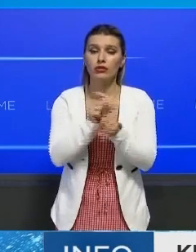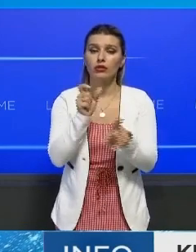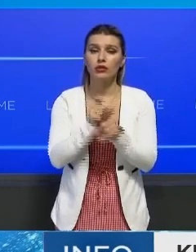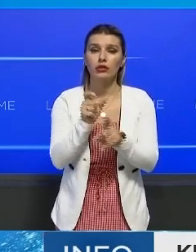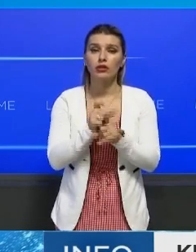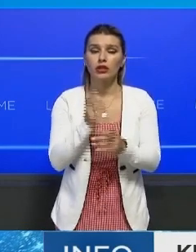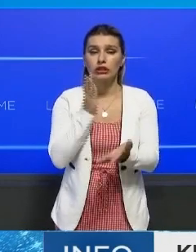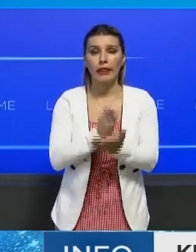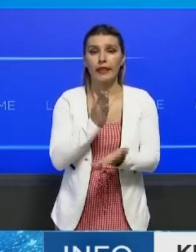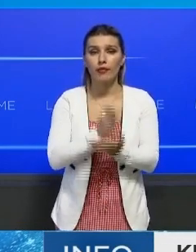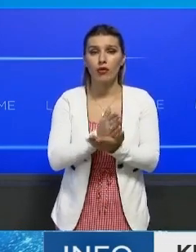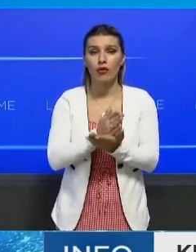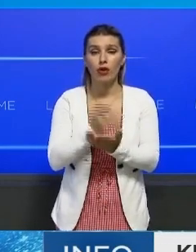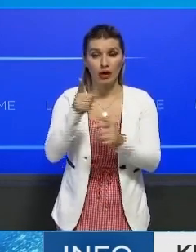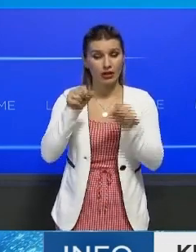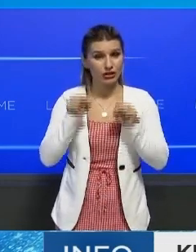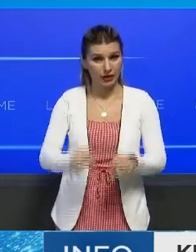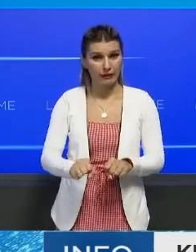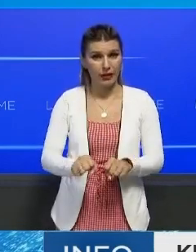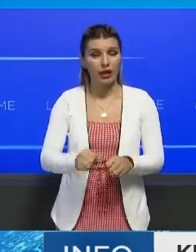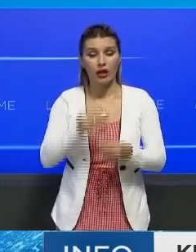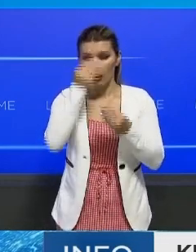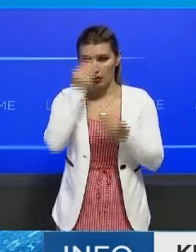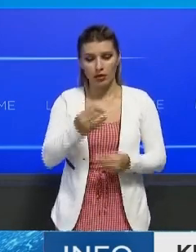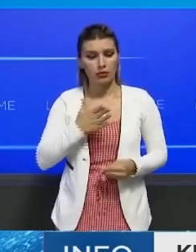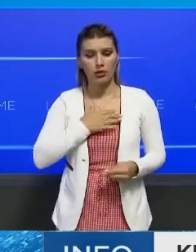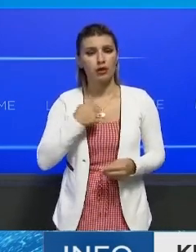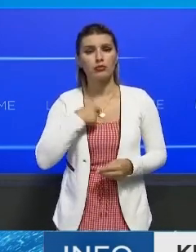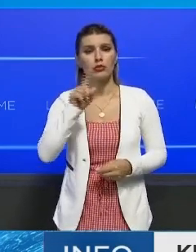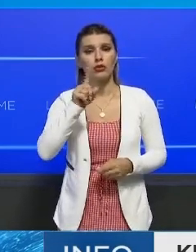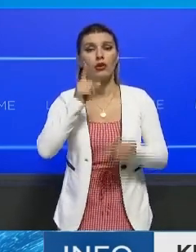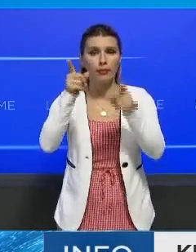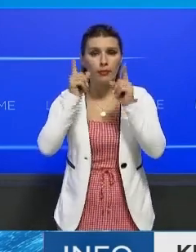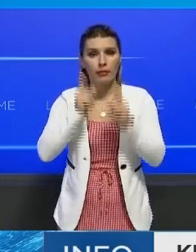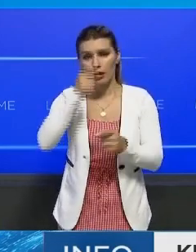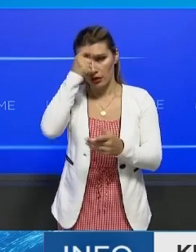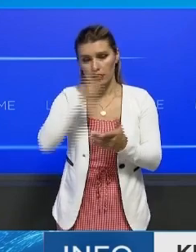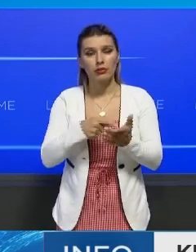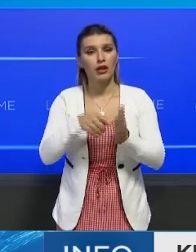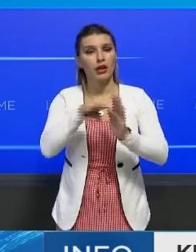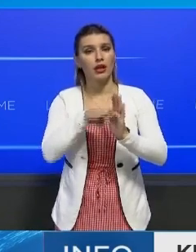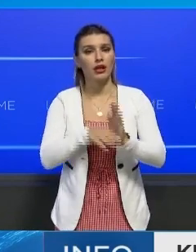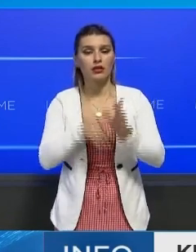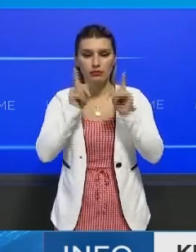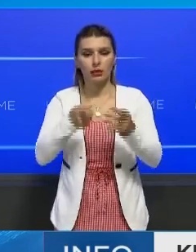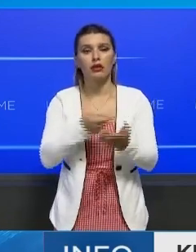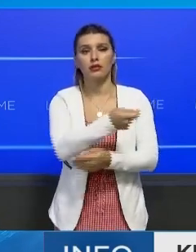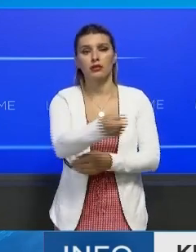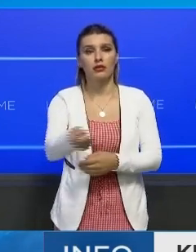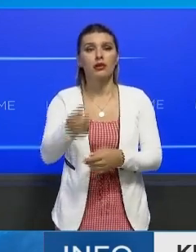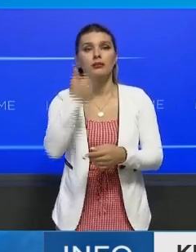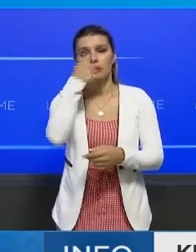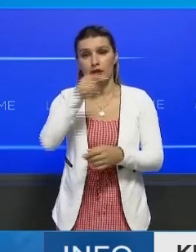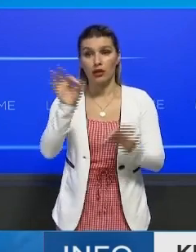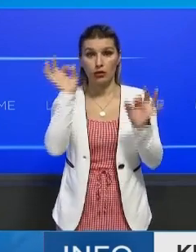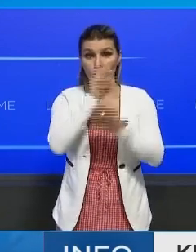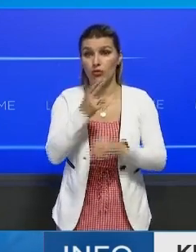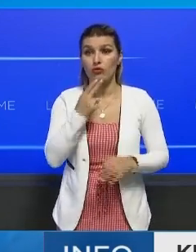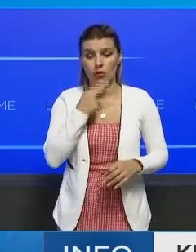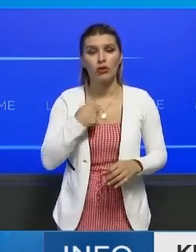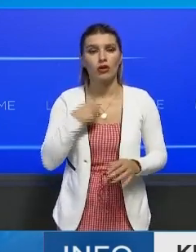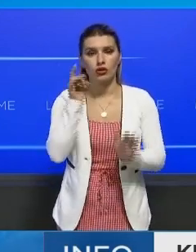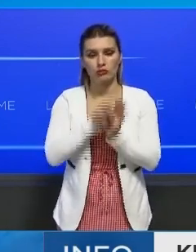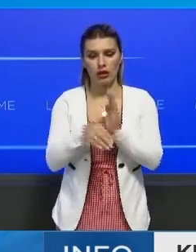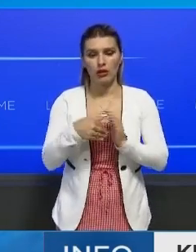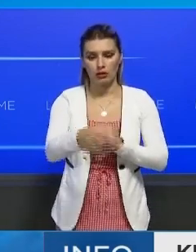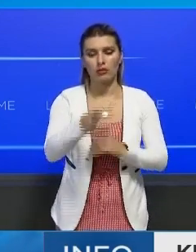kjo qeveri, jo për hirë tonin, për hirë të ligjit nuk ka qare pa i pagu këta punëtorë, sepse për ndryshe ne për një kohë shumë shkurt